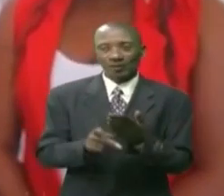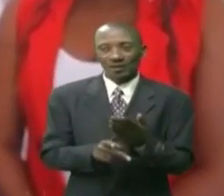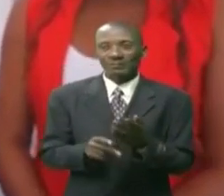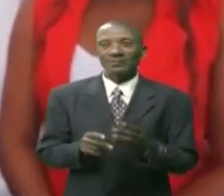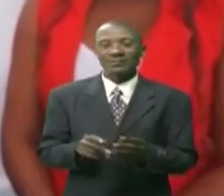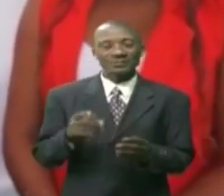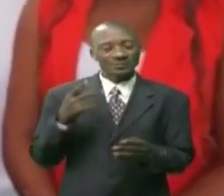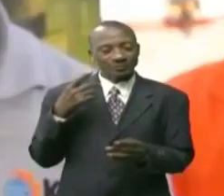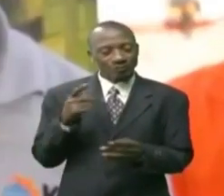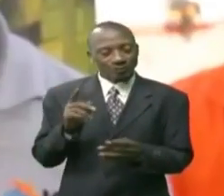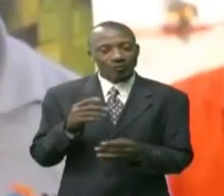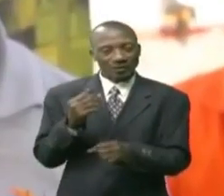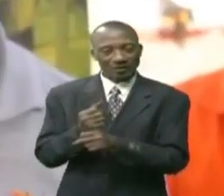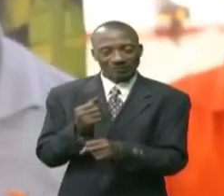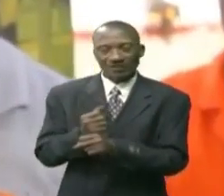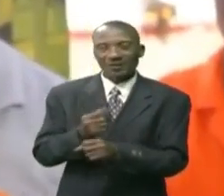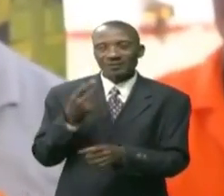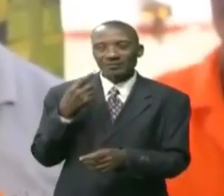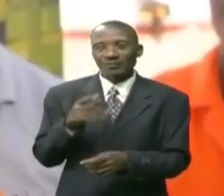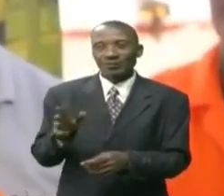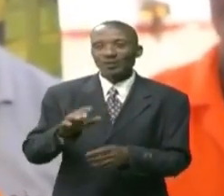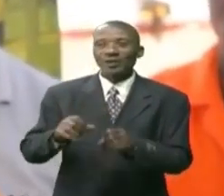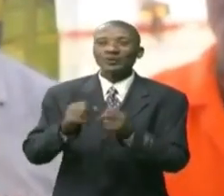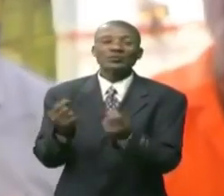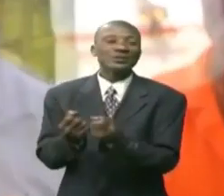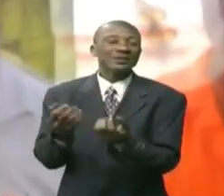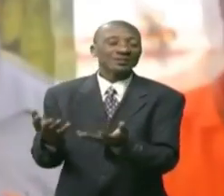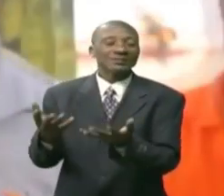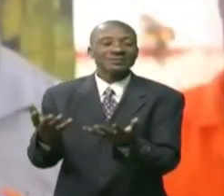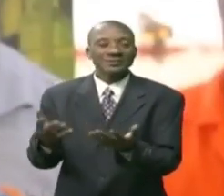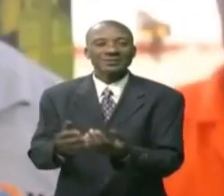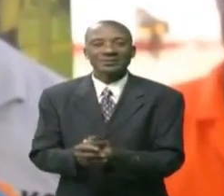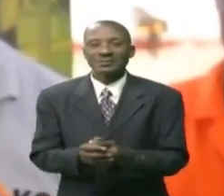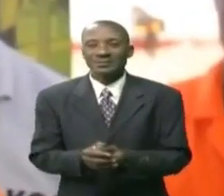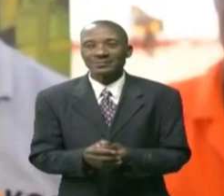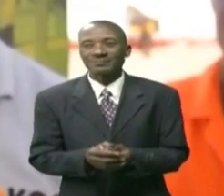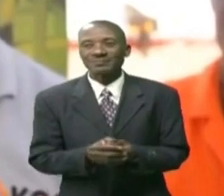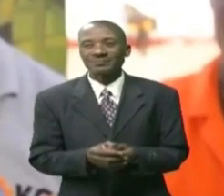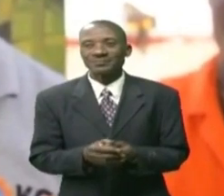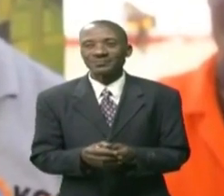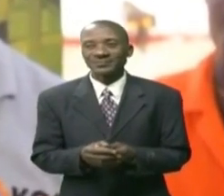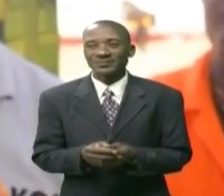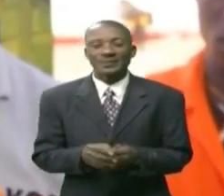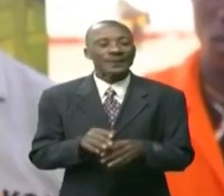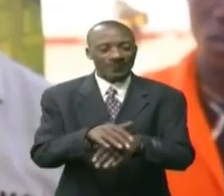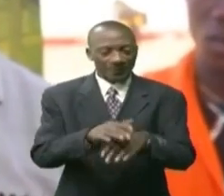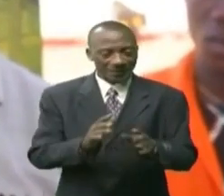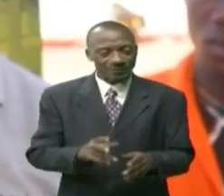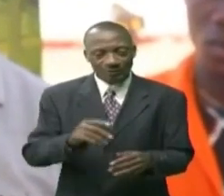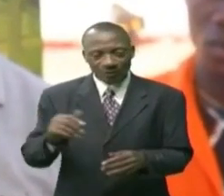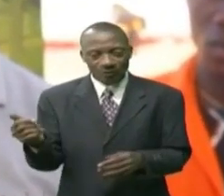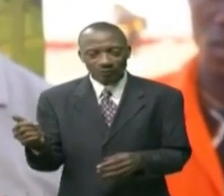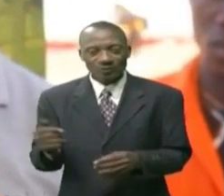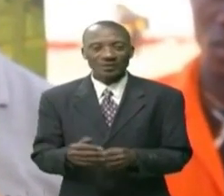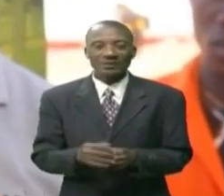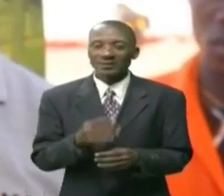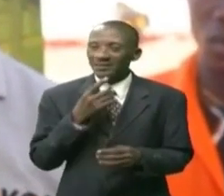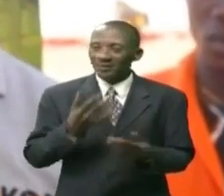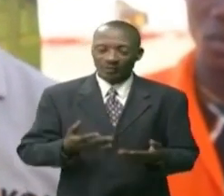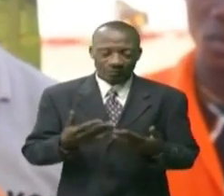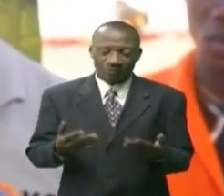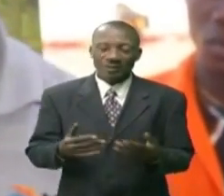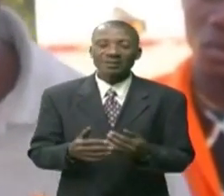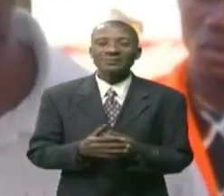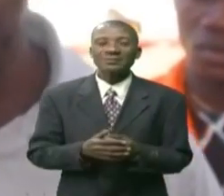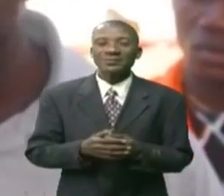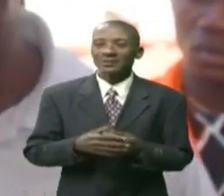pour sa présence ici. On a été ému par sa présence. Cela montre à suffisance que le pays est en train d'avancer,